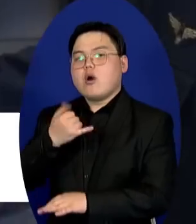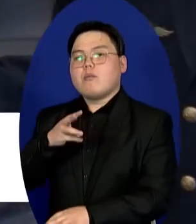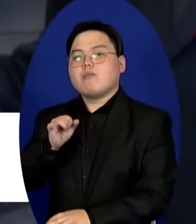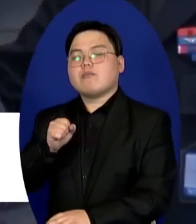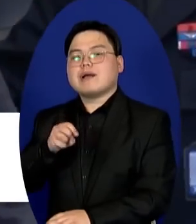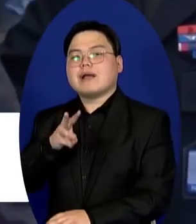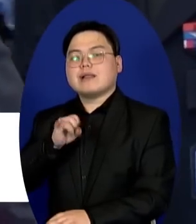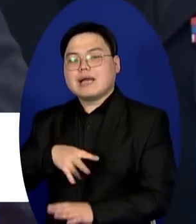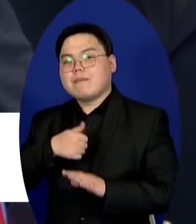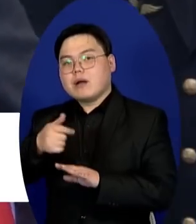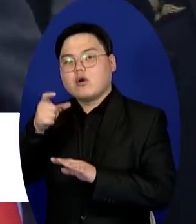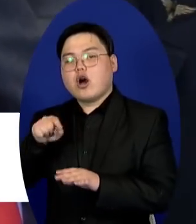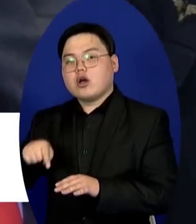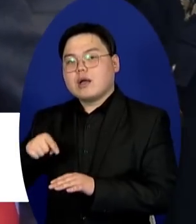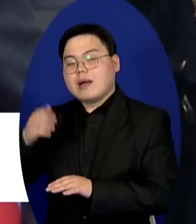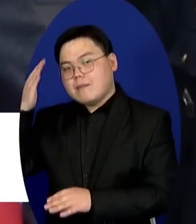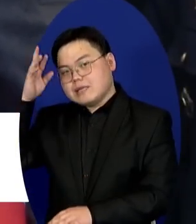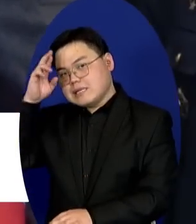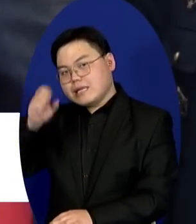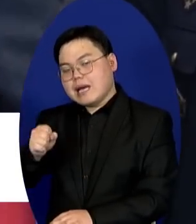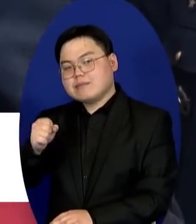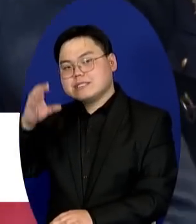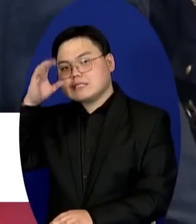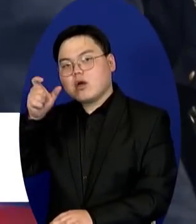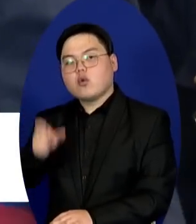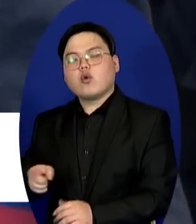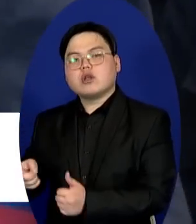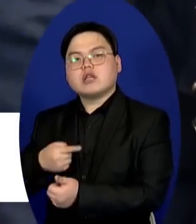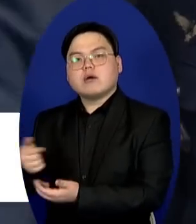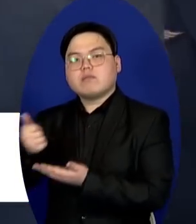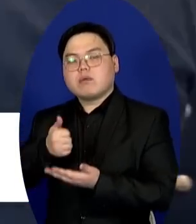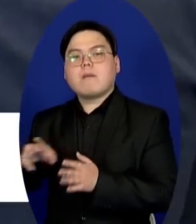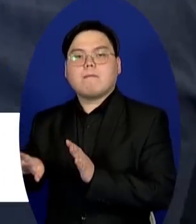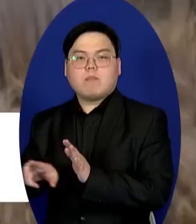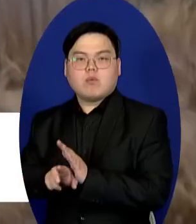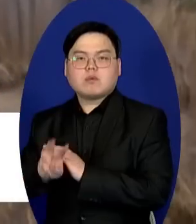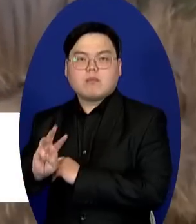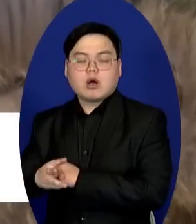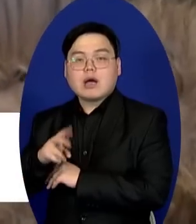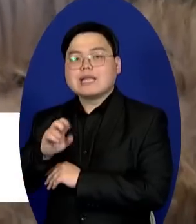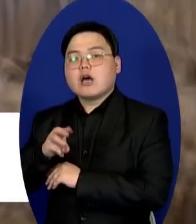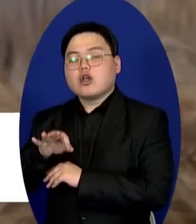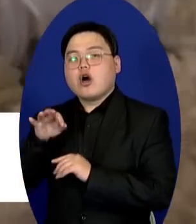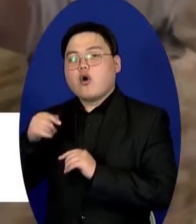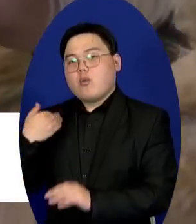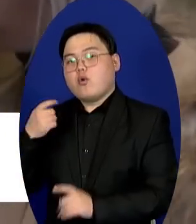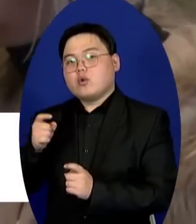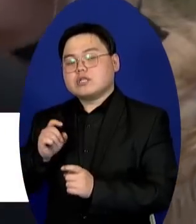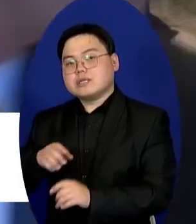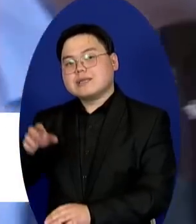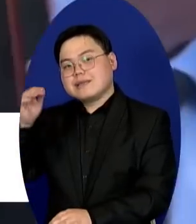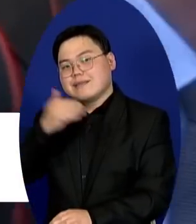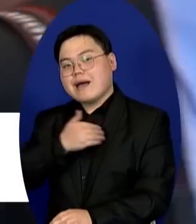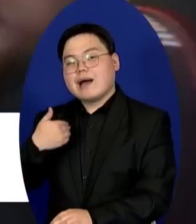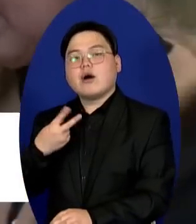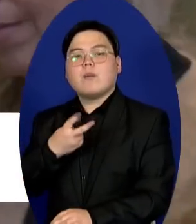тэргүнд одоогийн батлагдсан сайд Бен Уоллес дэвших магадлалтай хүнд тооцогдож байна. НАТО-гийн одоогийн тэргүүн Столтенбергийн албыг 2014